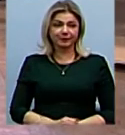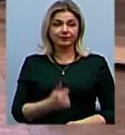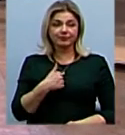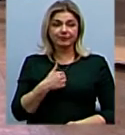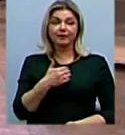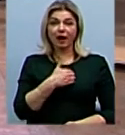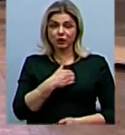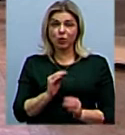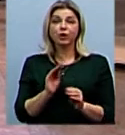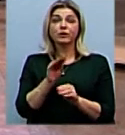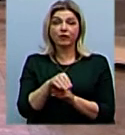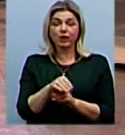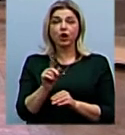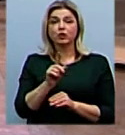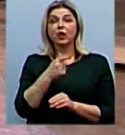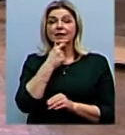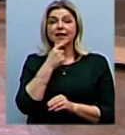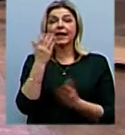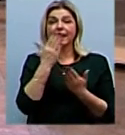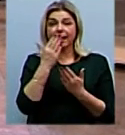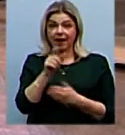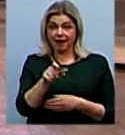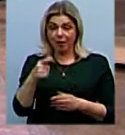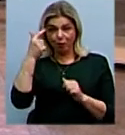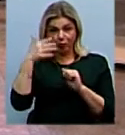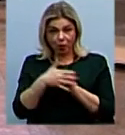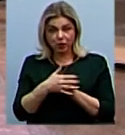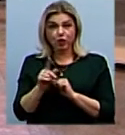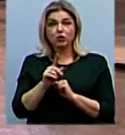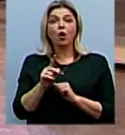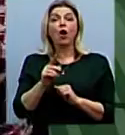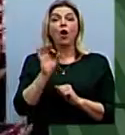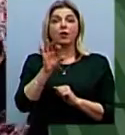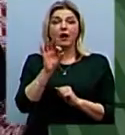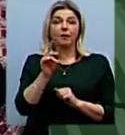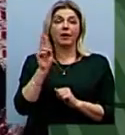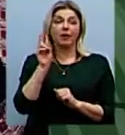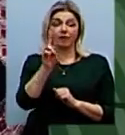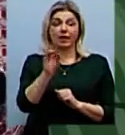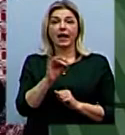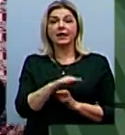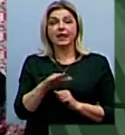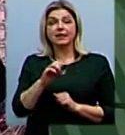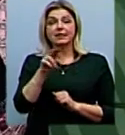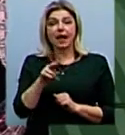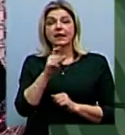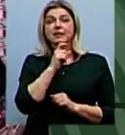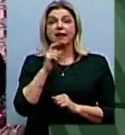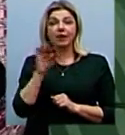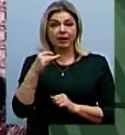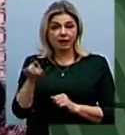хочу ремарку вставить, чтобы зрители поняли. Попил о том, что линия в Корабельный район и детсад на Северном – это